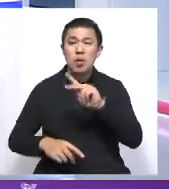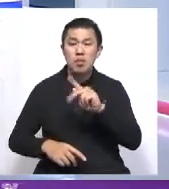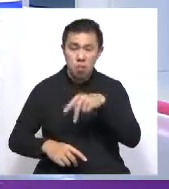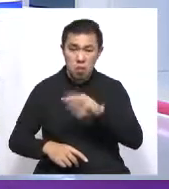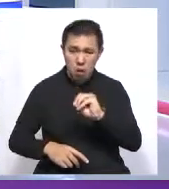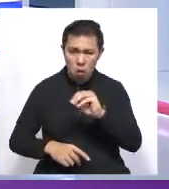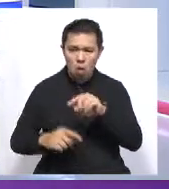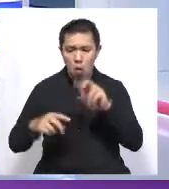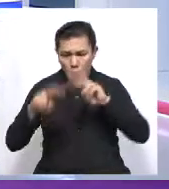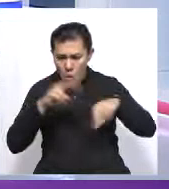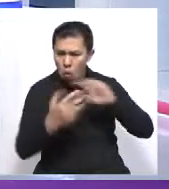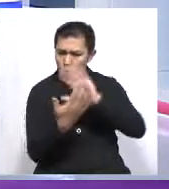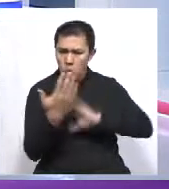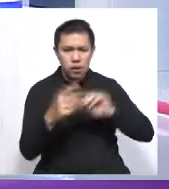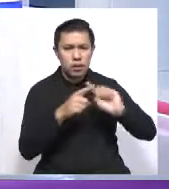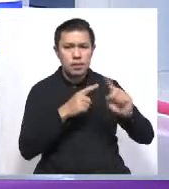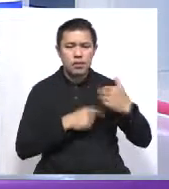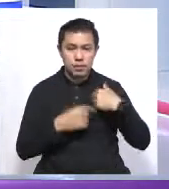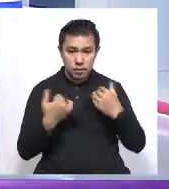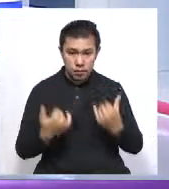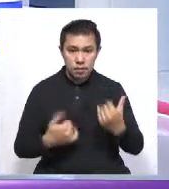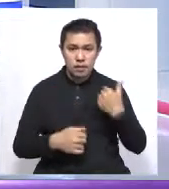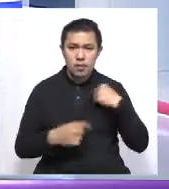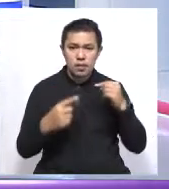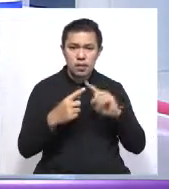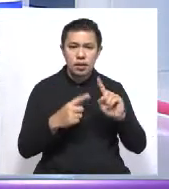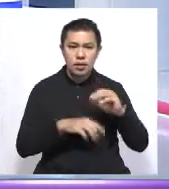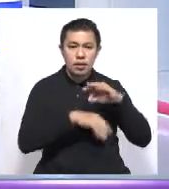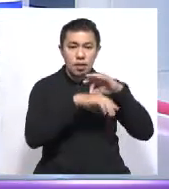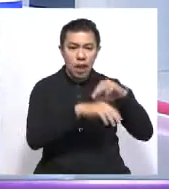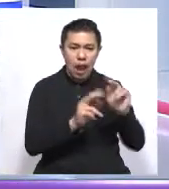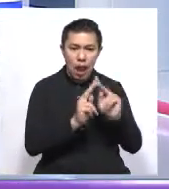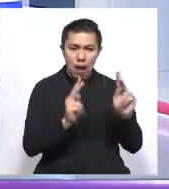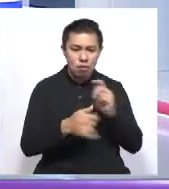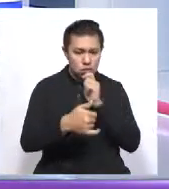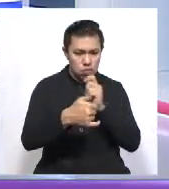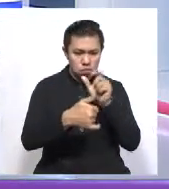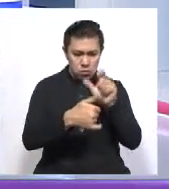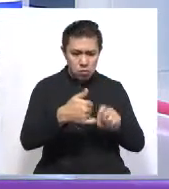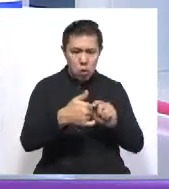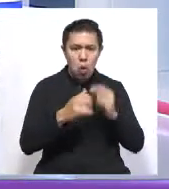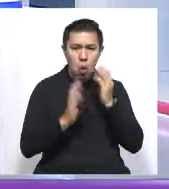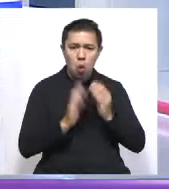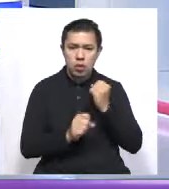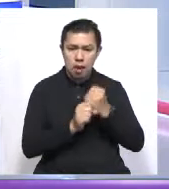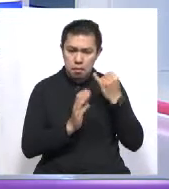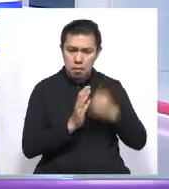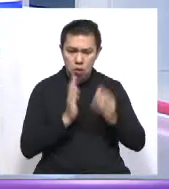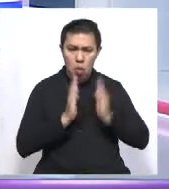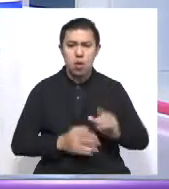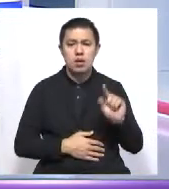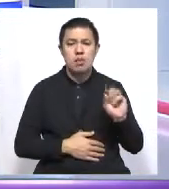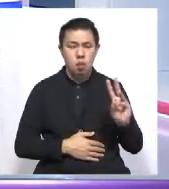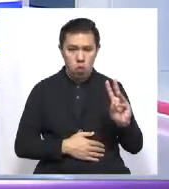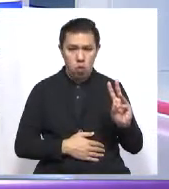การตรวจสอบทั่วประเทศทีเดียวจนกระทั่งล่าสุดก็มีการตั้งกรรมการสอบวินัยร้ายแรงผู้ที่เกี่ยวข้องแล้ว26คนด้วย